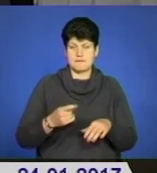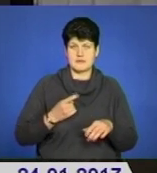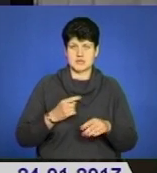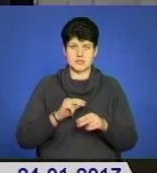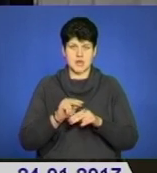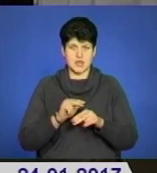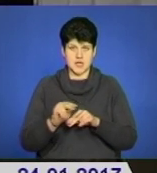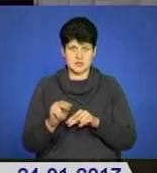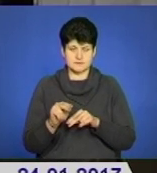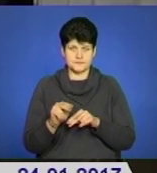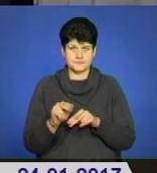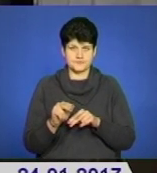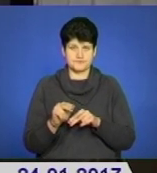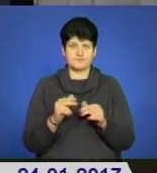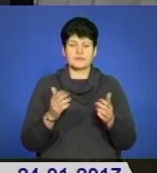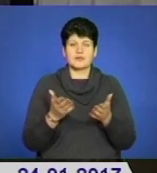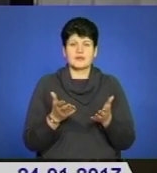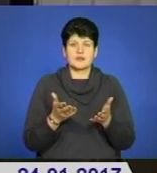майстер-класи, де